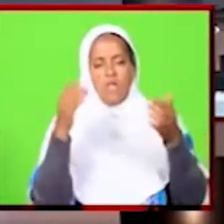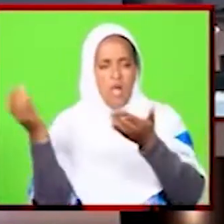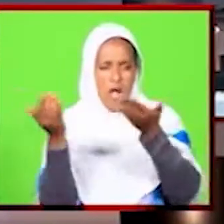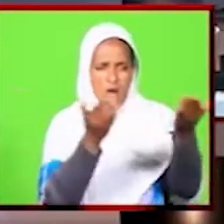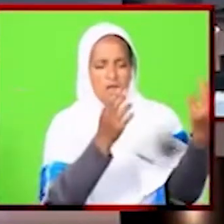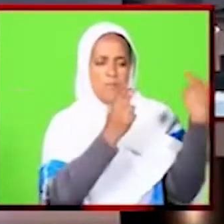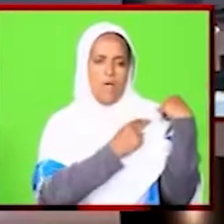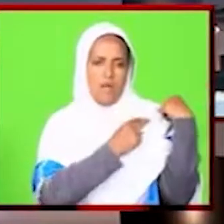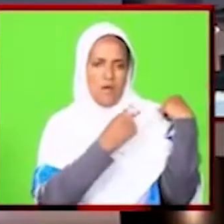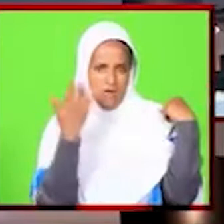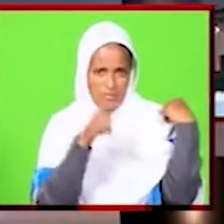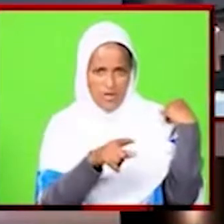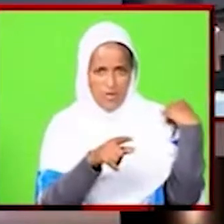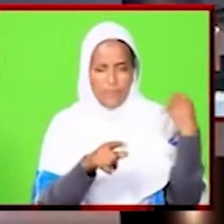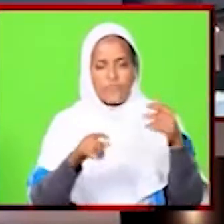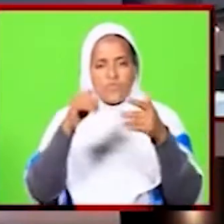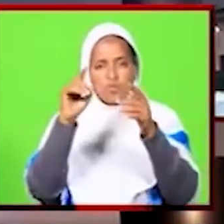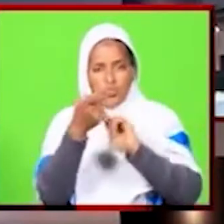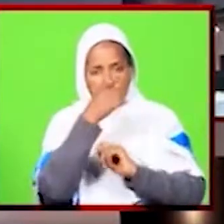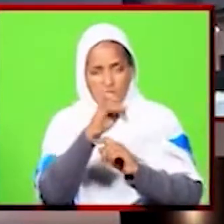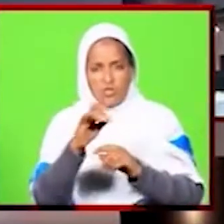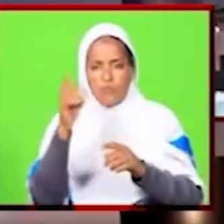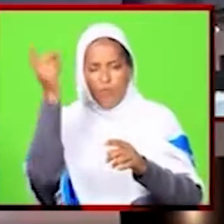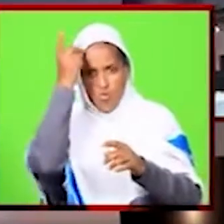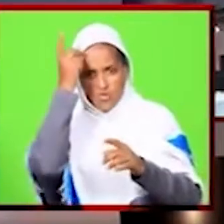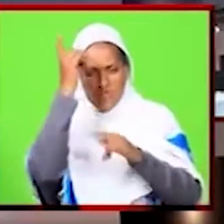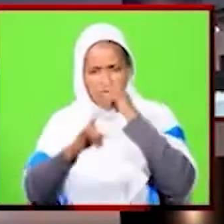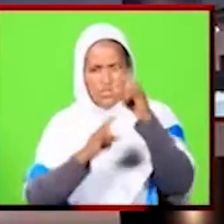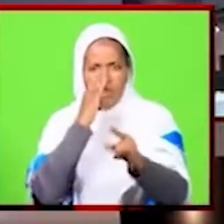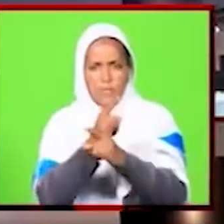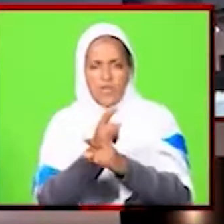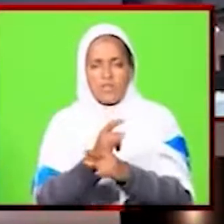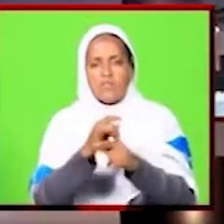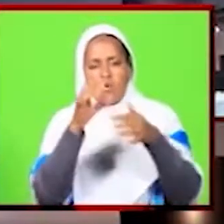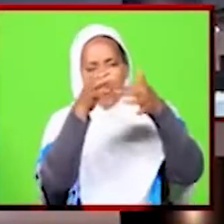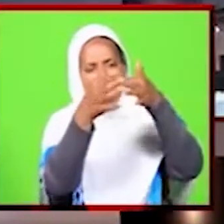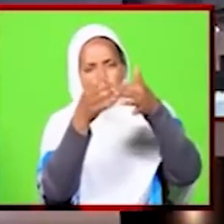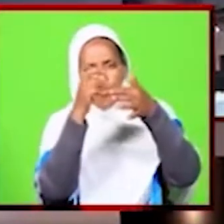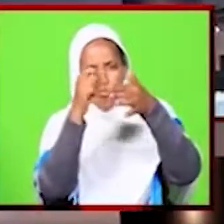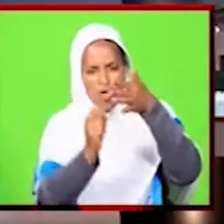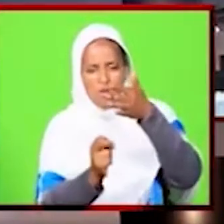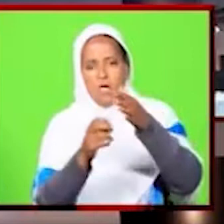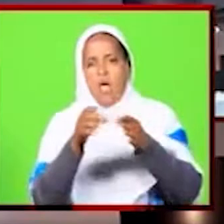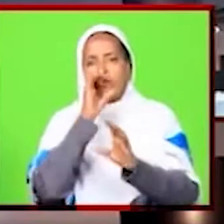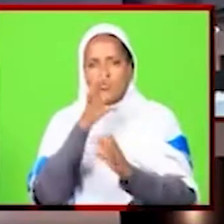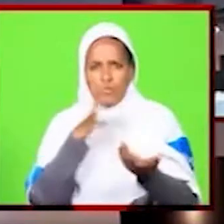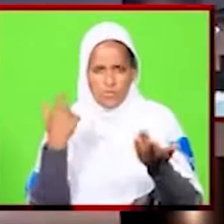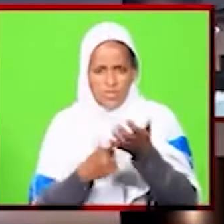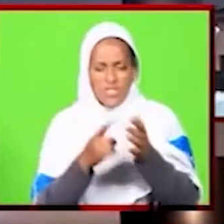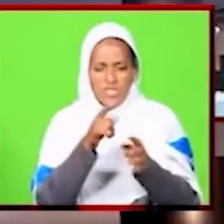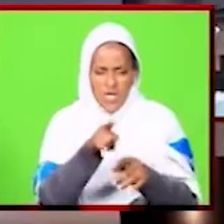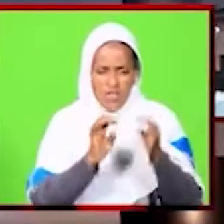አንዱ የፈርዖን የወይን አቅራቢዎች አለቃ ነበረ። ሆኖም ግን በዮሴፍ ዘመን ግብፃውያን